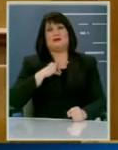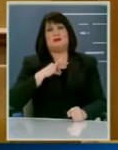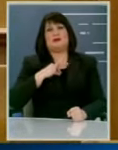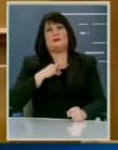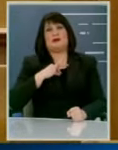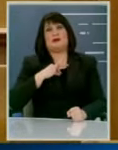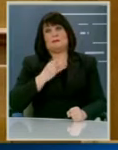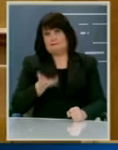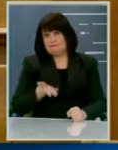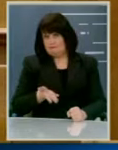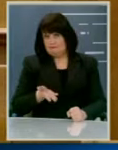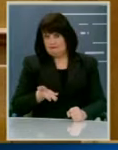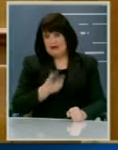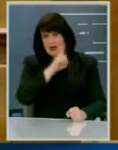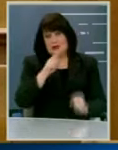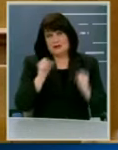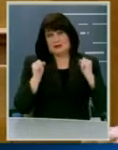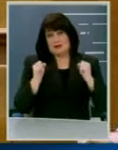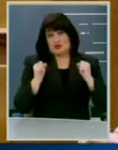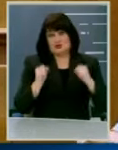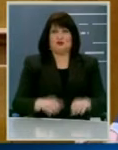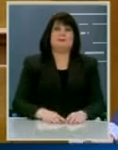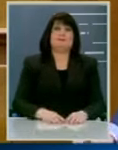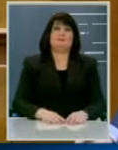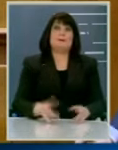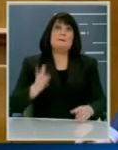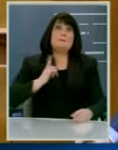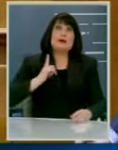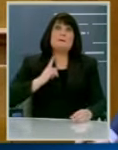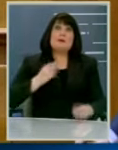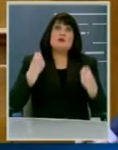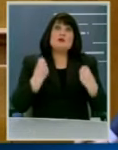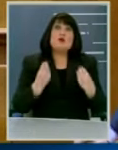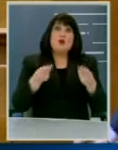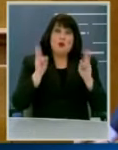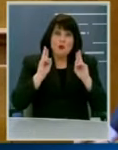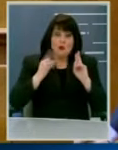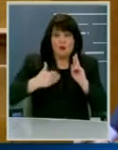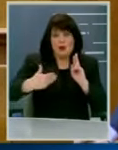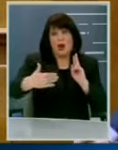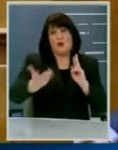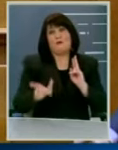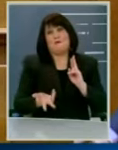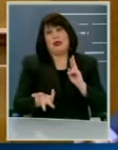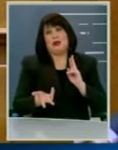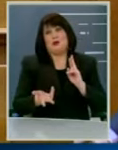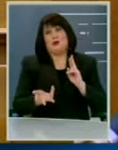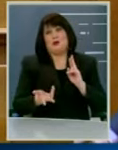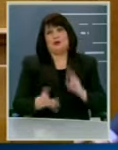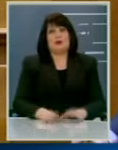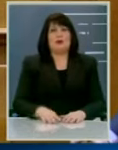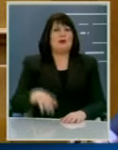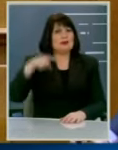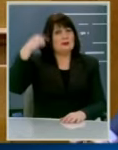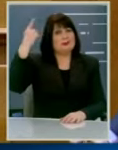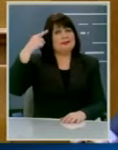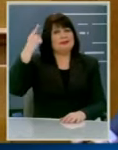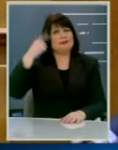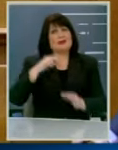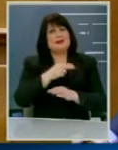επιβίωση και θέλουν να προσδοκούν ένα καλύτερο μέλλον, όχι να ζουν με τις φαντασιώσεις περί success